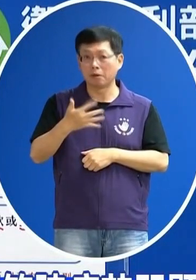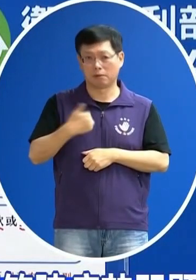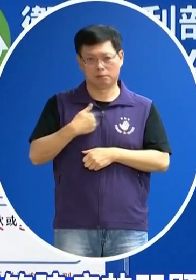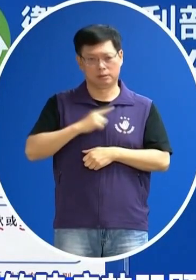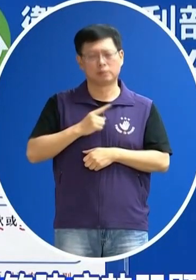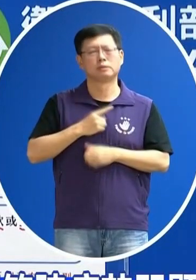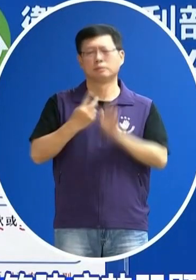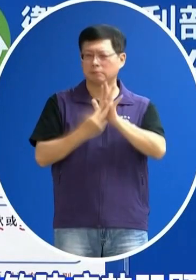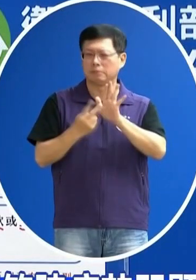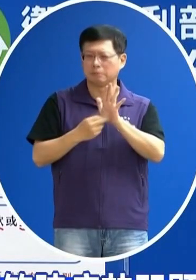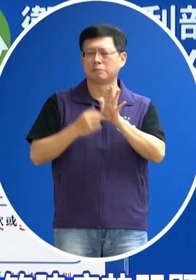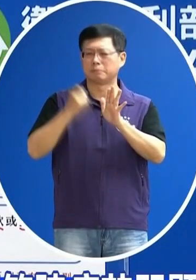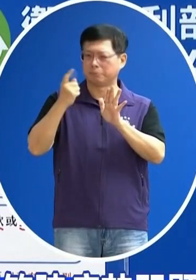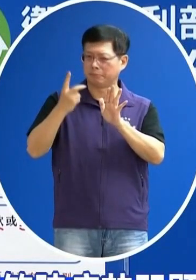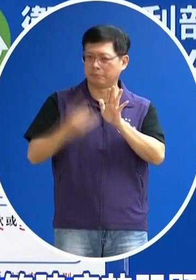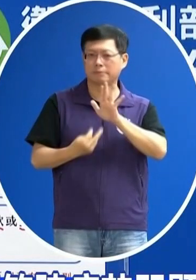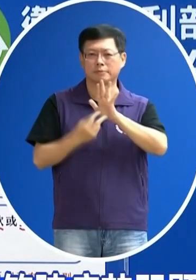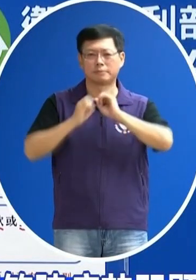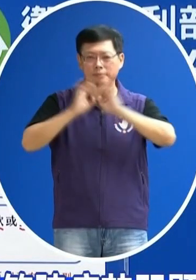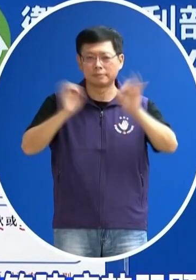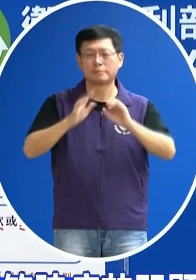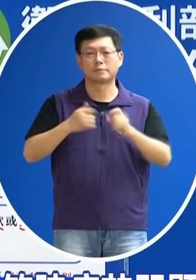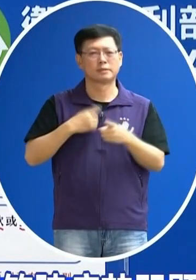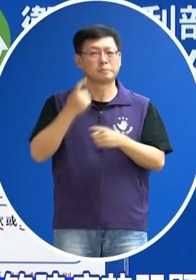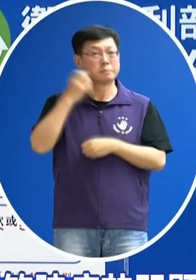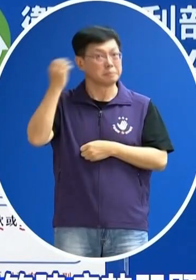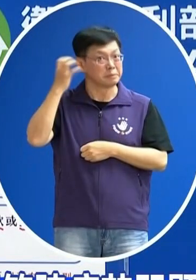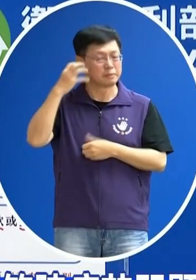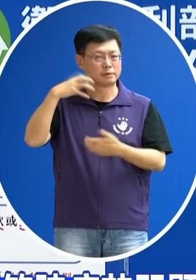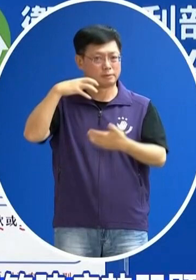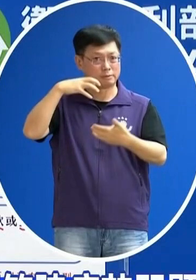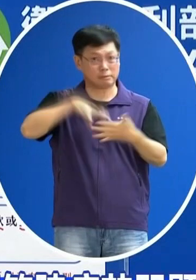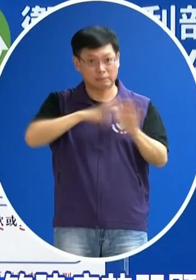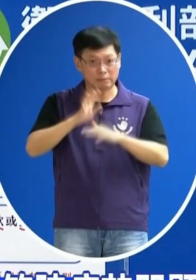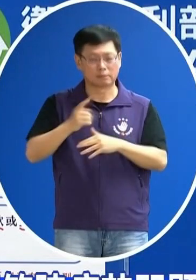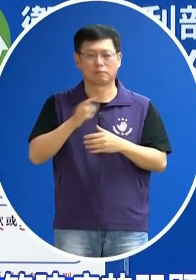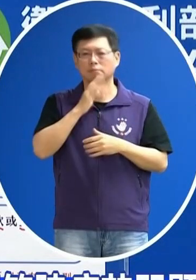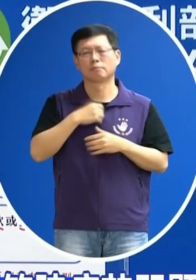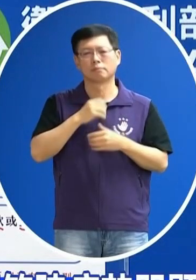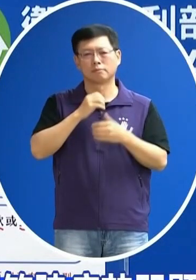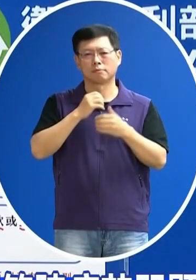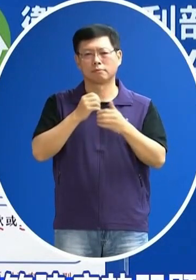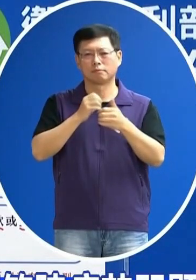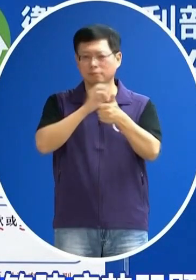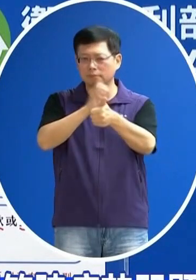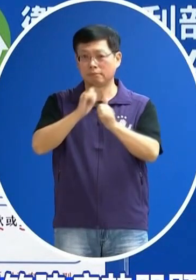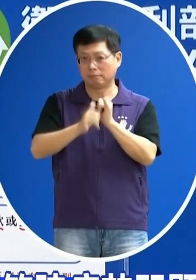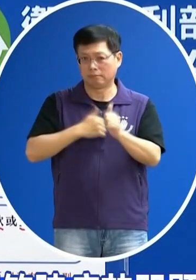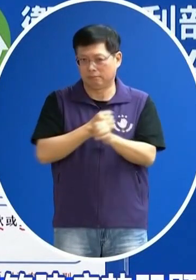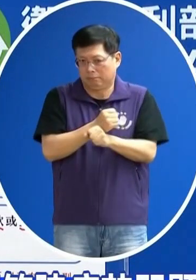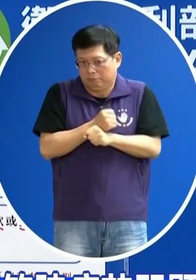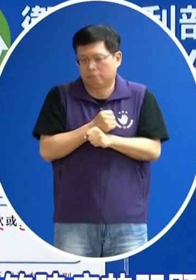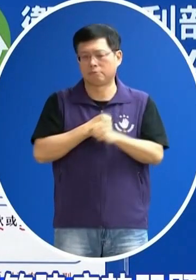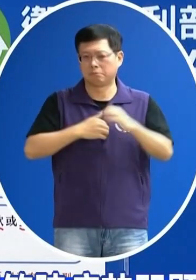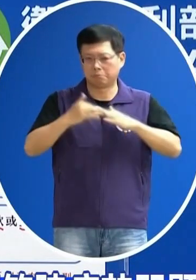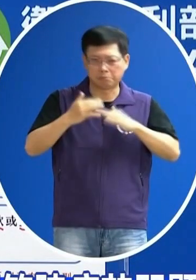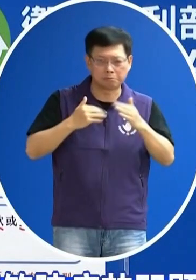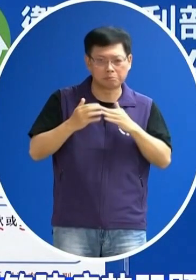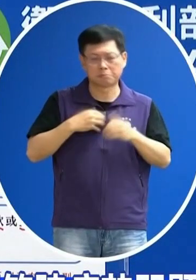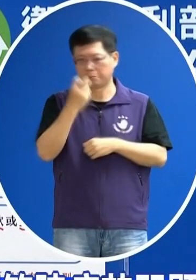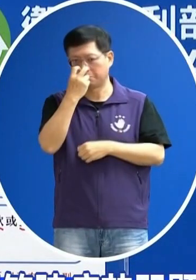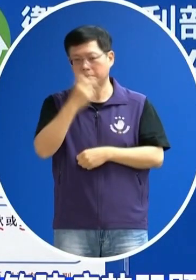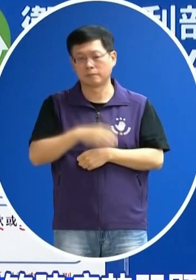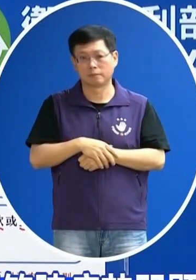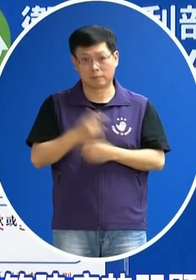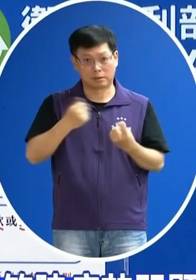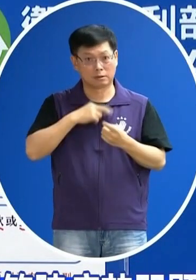们要不断的跟大家说明假讯息的内容，就是要让社会互相的提醒，那